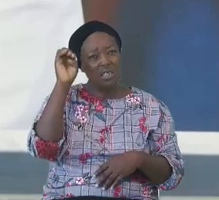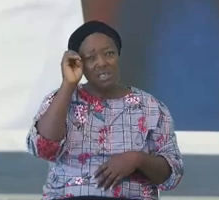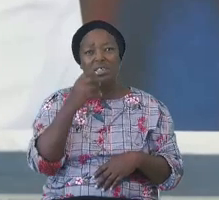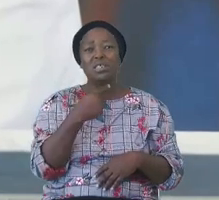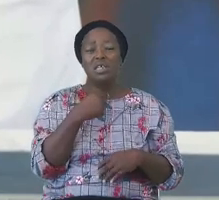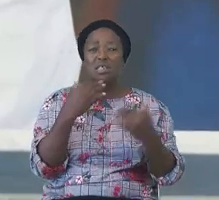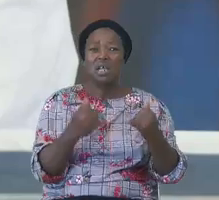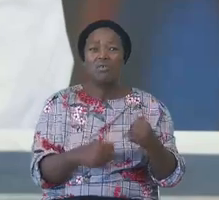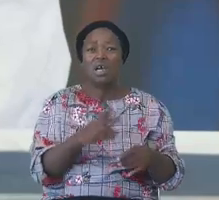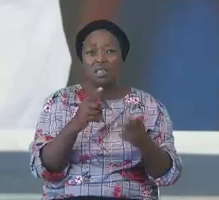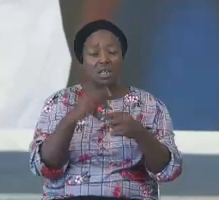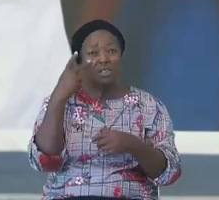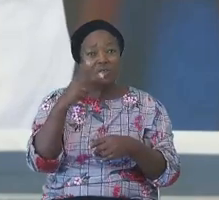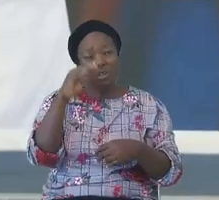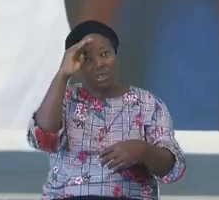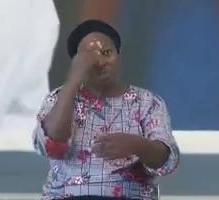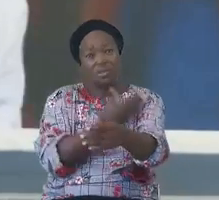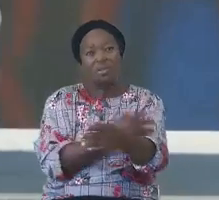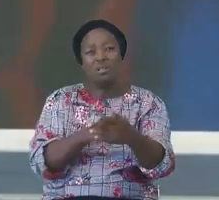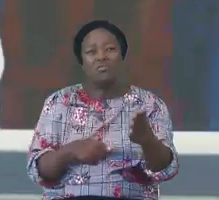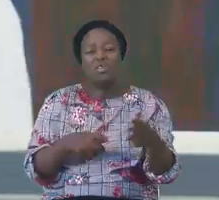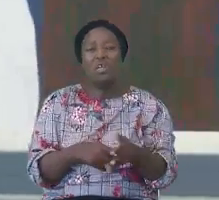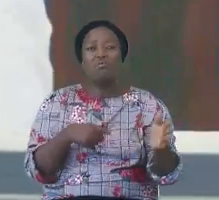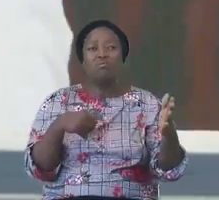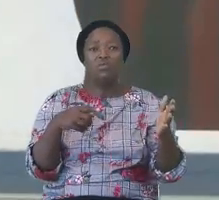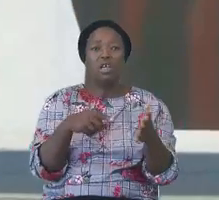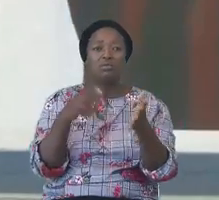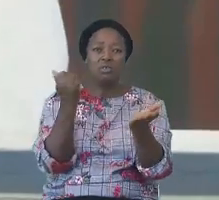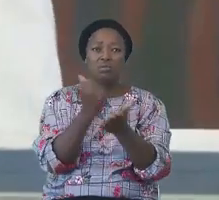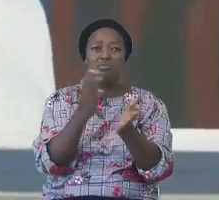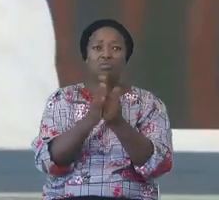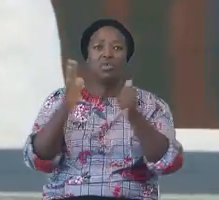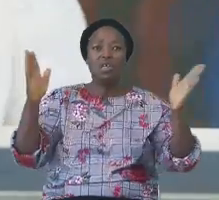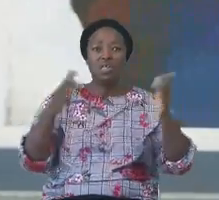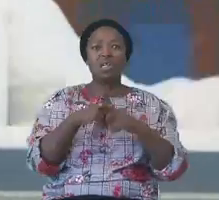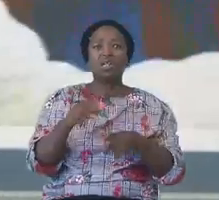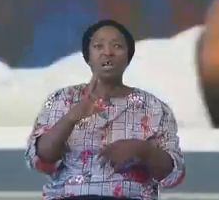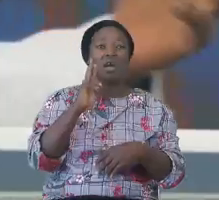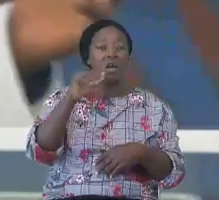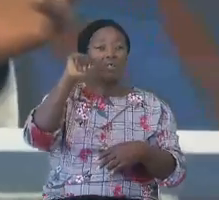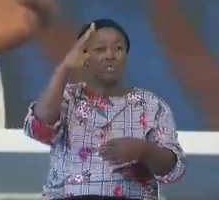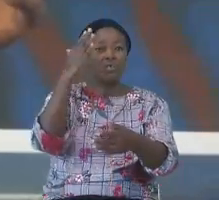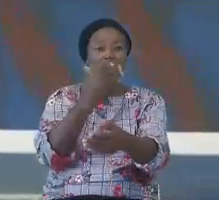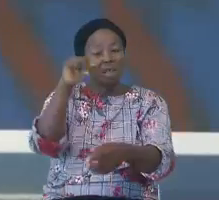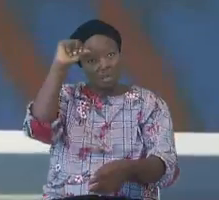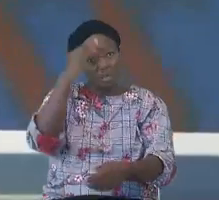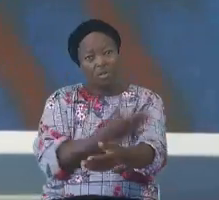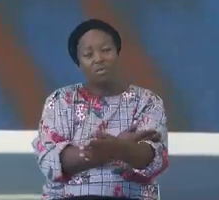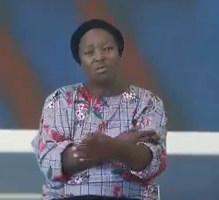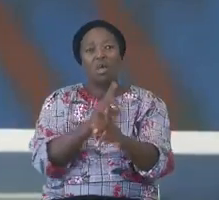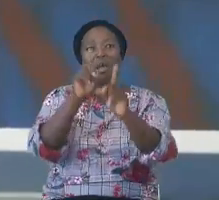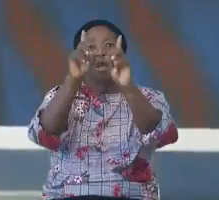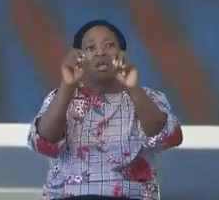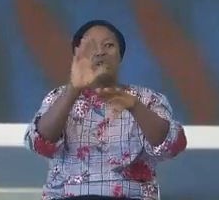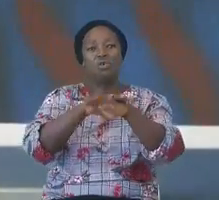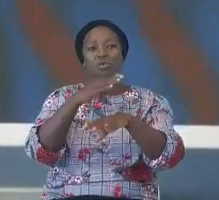que une épée a percé son cœur, son fils